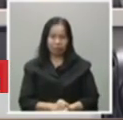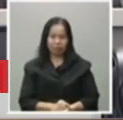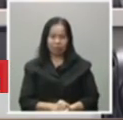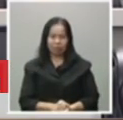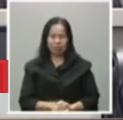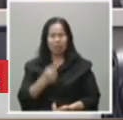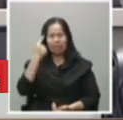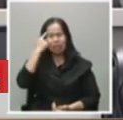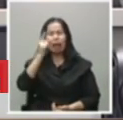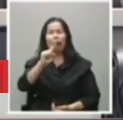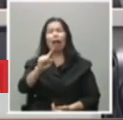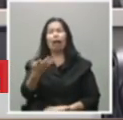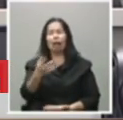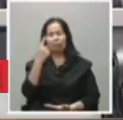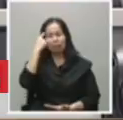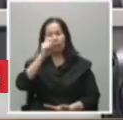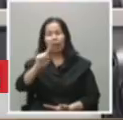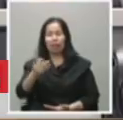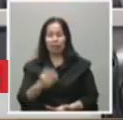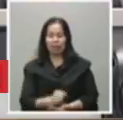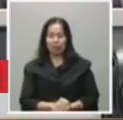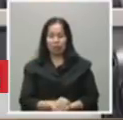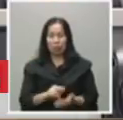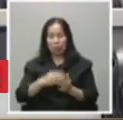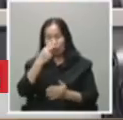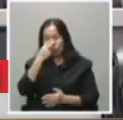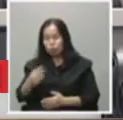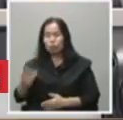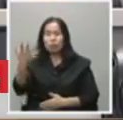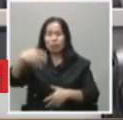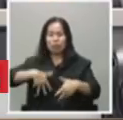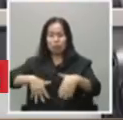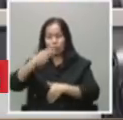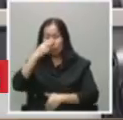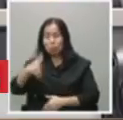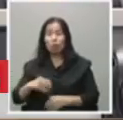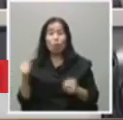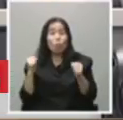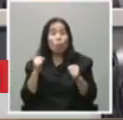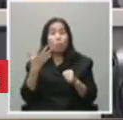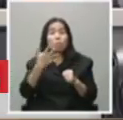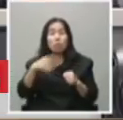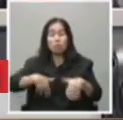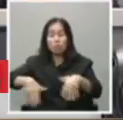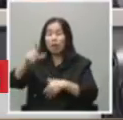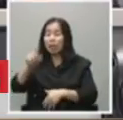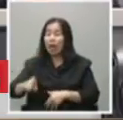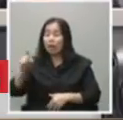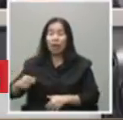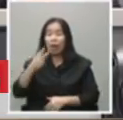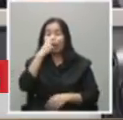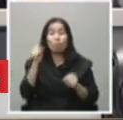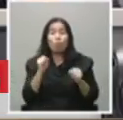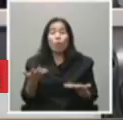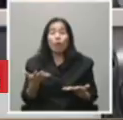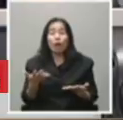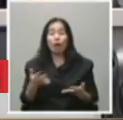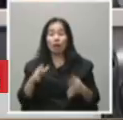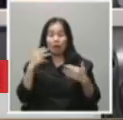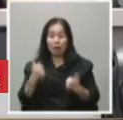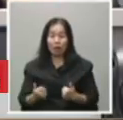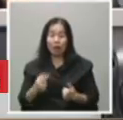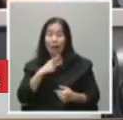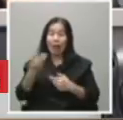คิดอะไรไม่เห็นหัวประชาชนไม่กลัวประชาชนตายเหรอครับโดนด่าเข้าไปเป็นยังไงล่ะครับลืมบ้านเลข